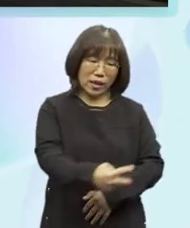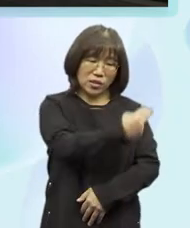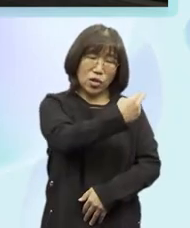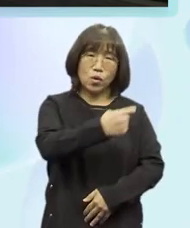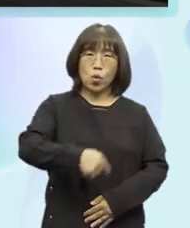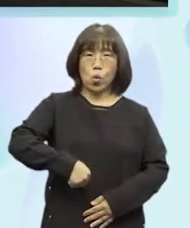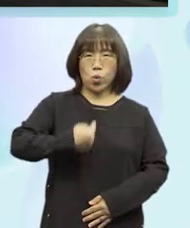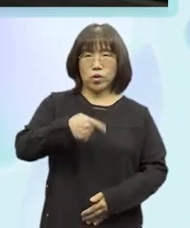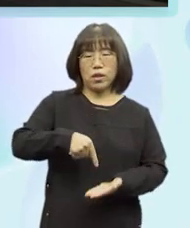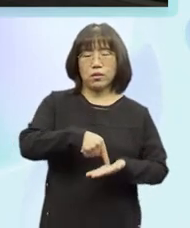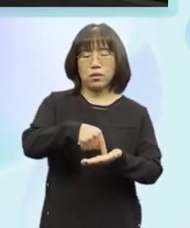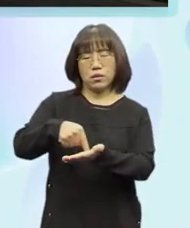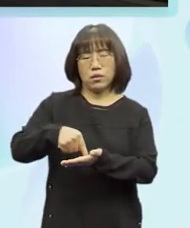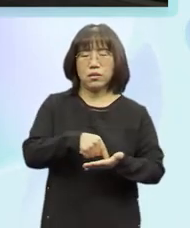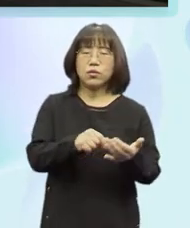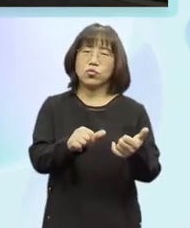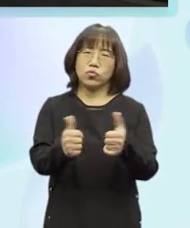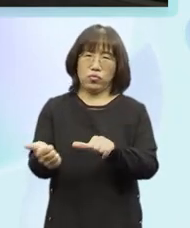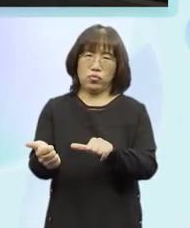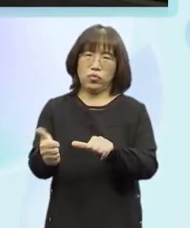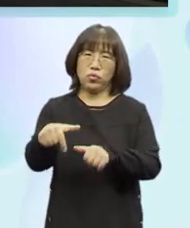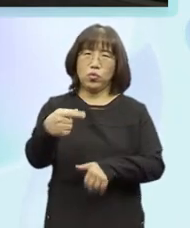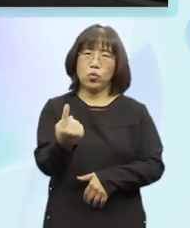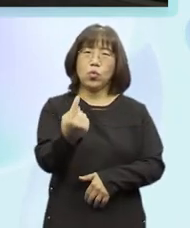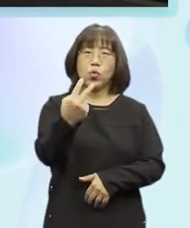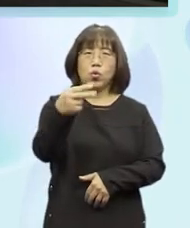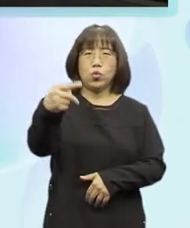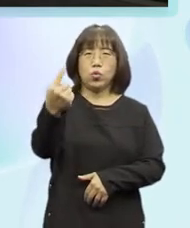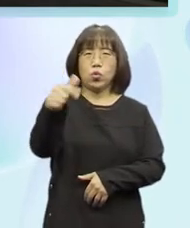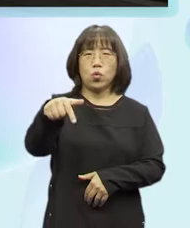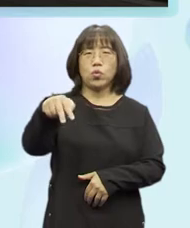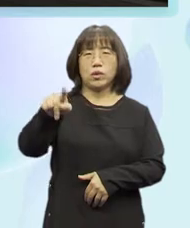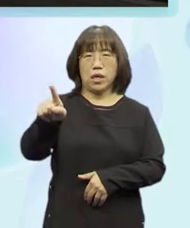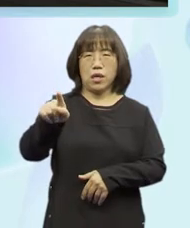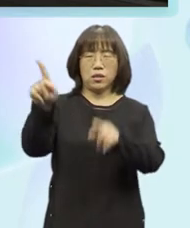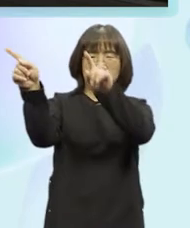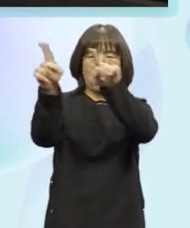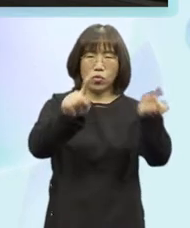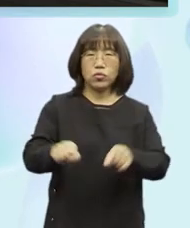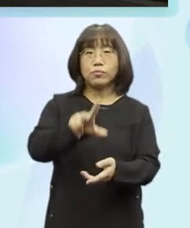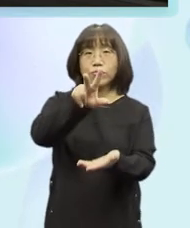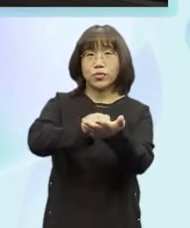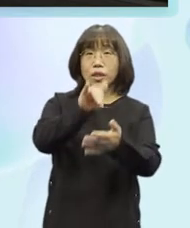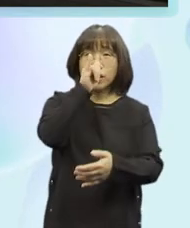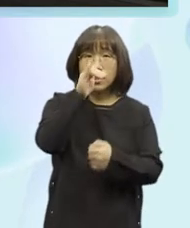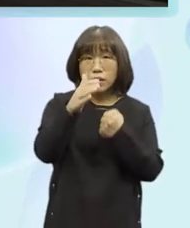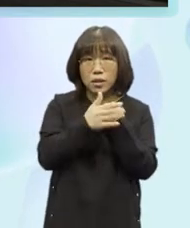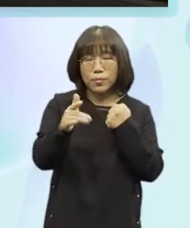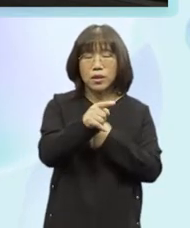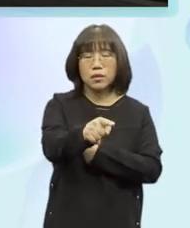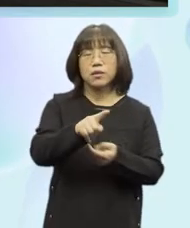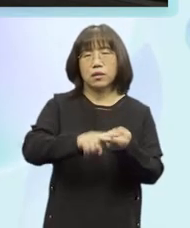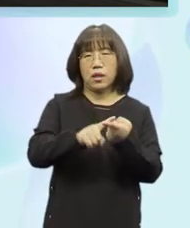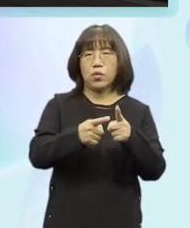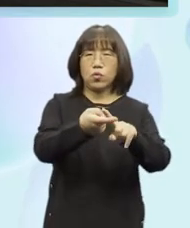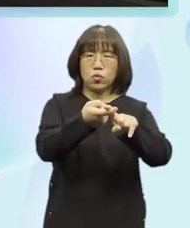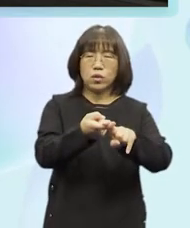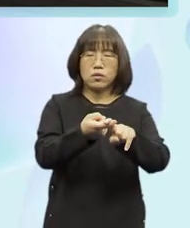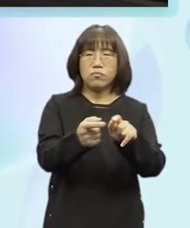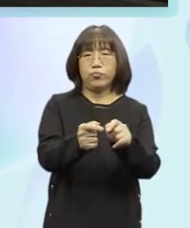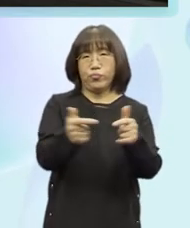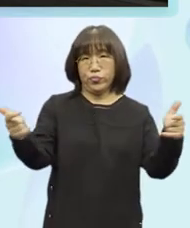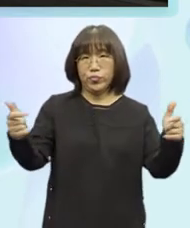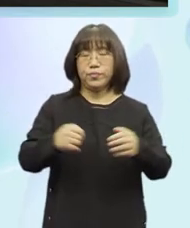사회와 단절된 채 나 혼자 쓸쓸히 숨을 거두는 고독사. 전국적인 사회 문제가 되면서 고독사에